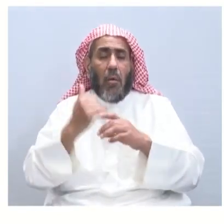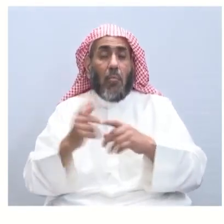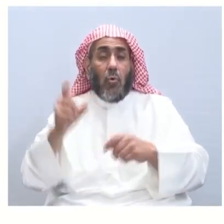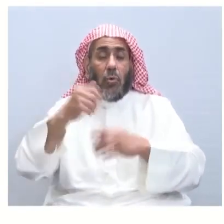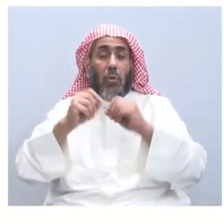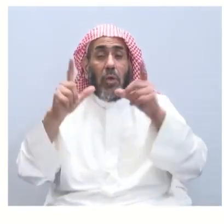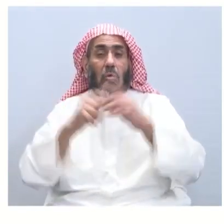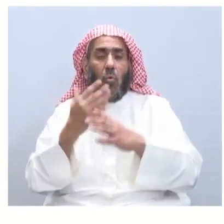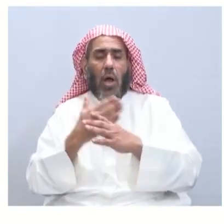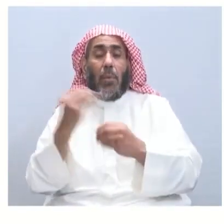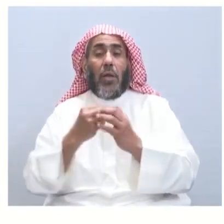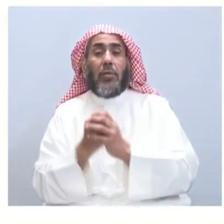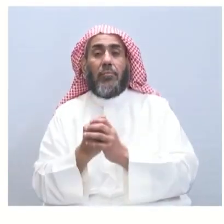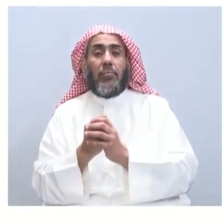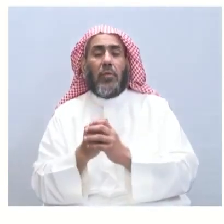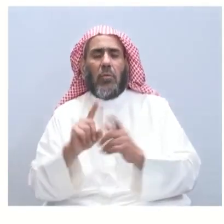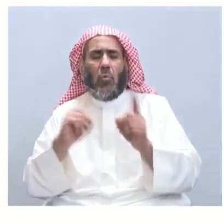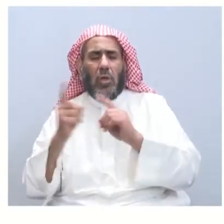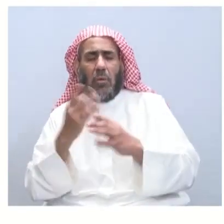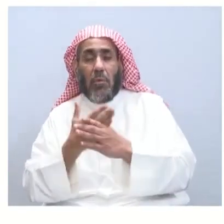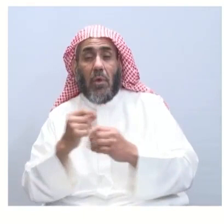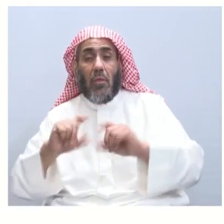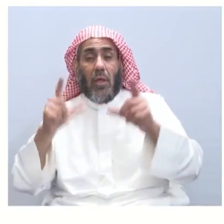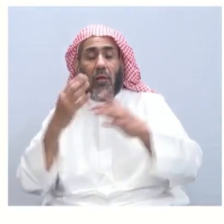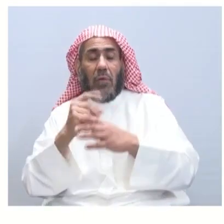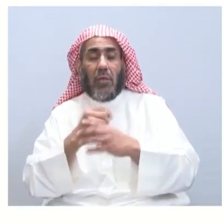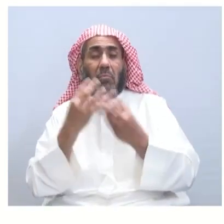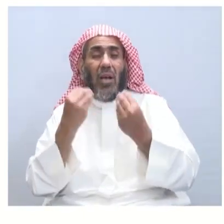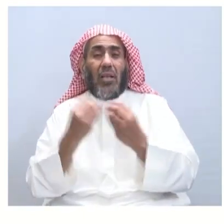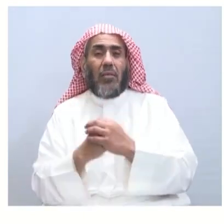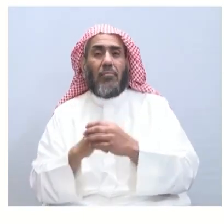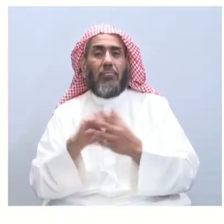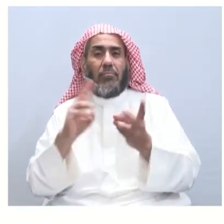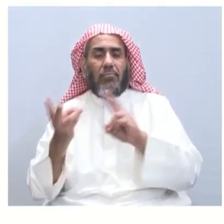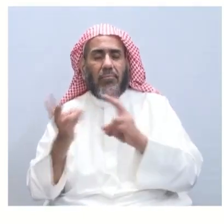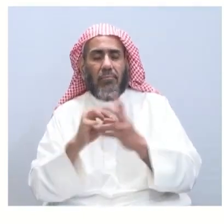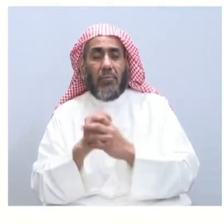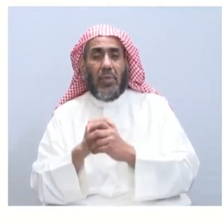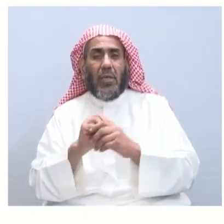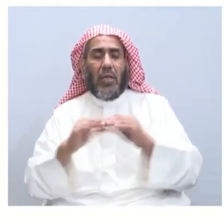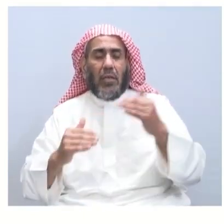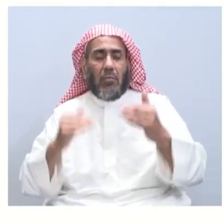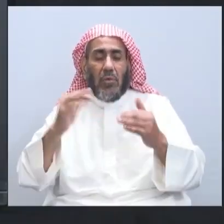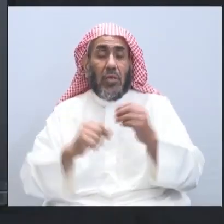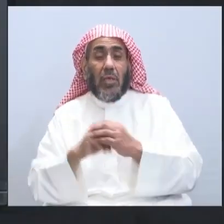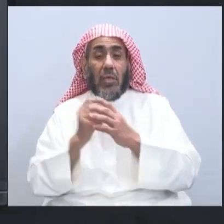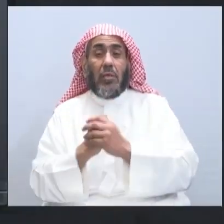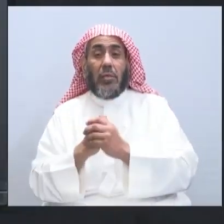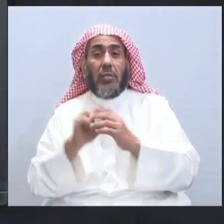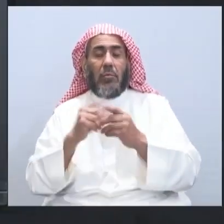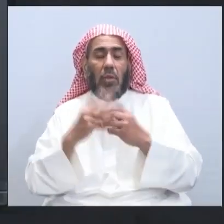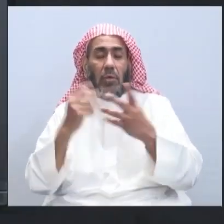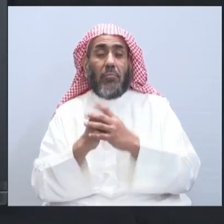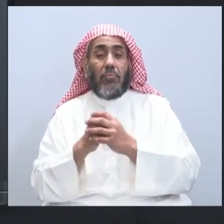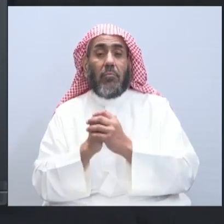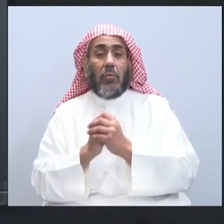الذين ظهروا واهم المحركات طبعا مقارنه بما ظهر في الادب العربي قريب يعني كانه يعني كانت موازيه او مواكبه لما ظهر